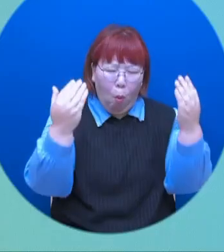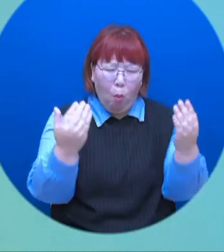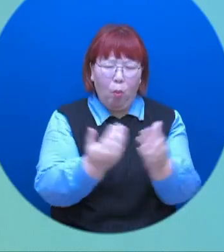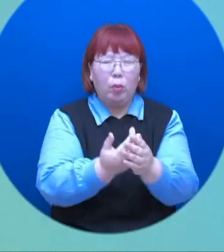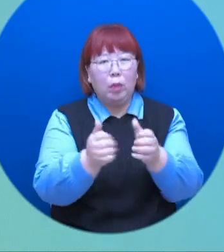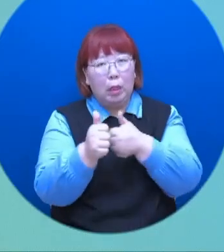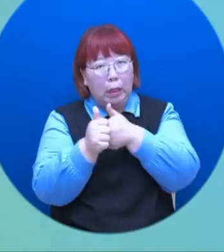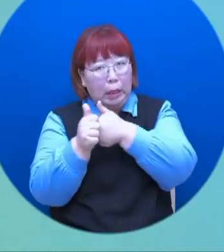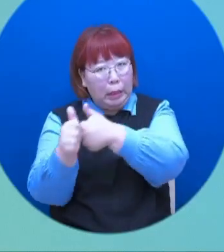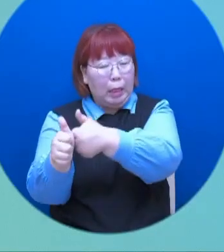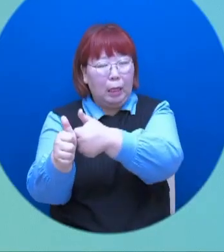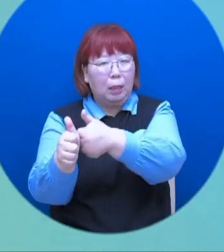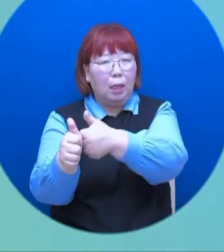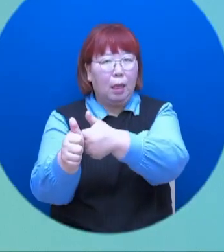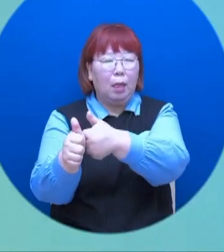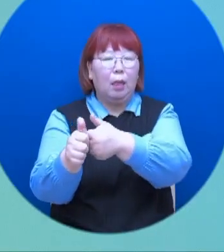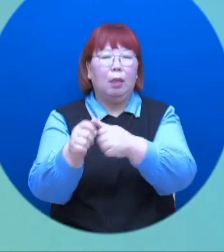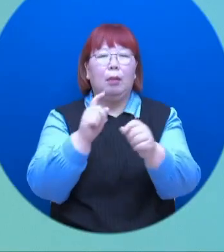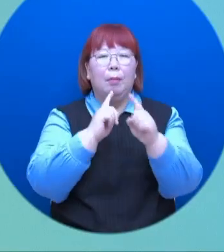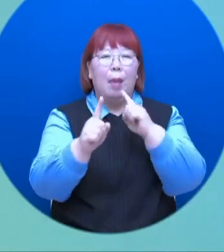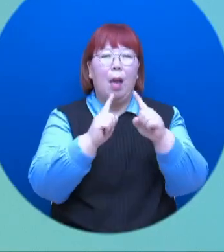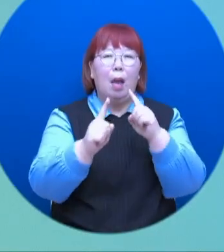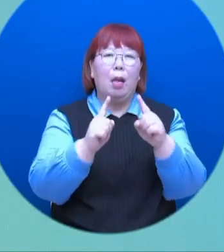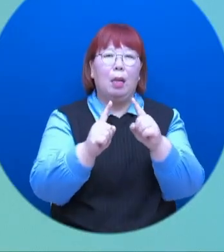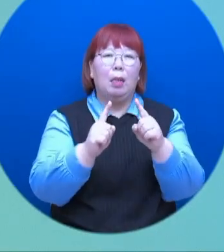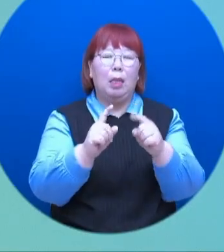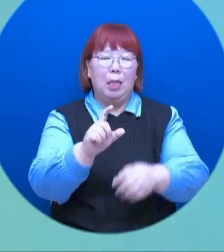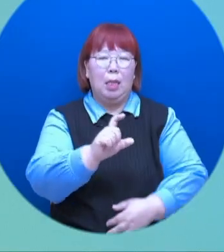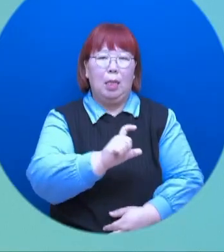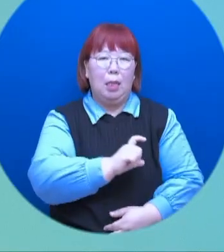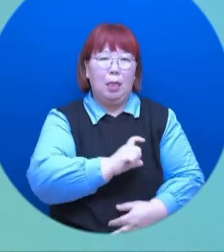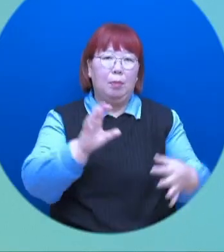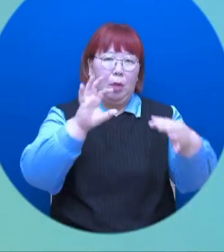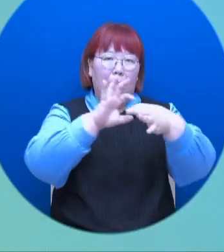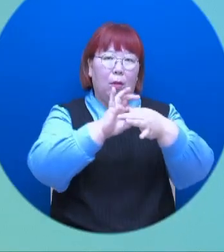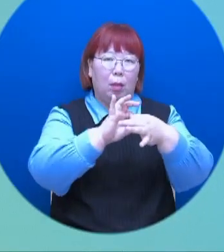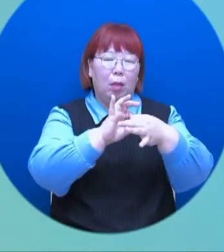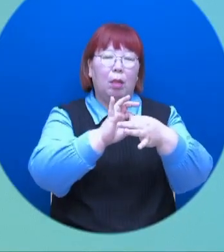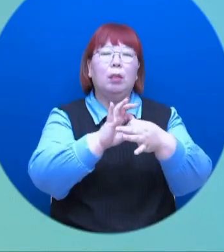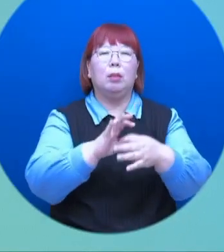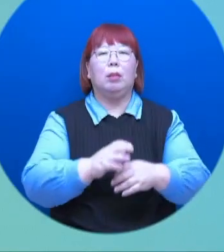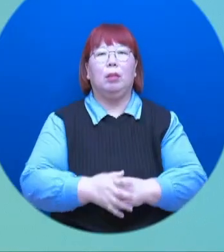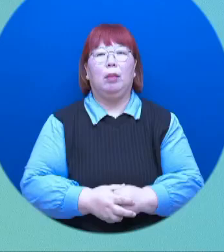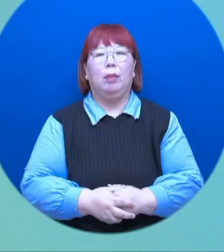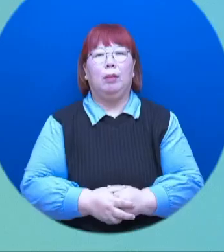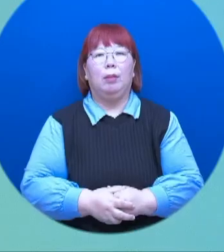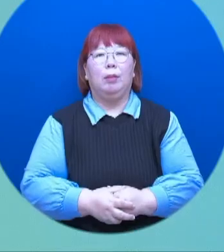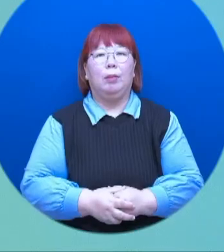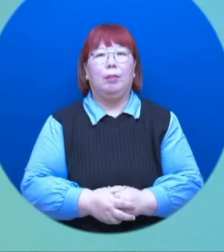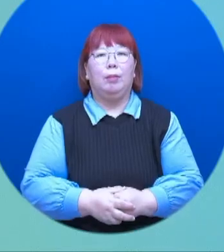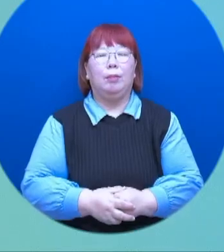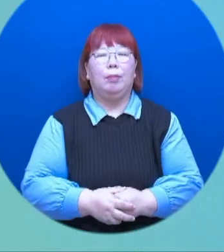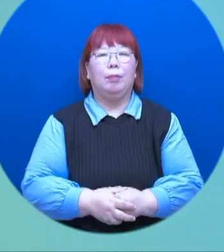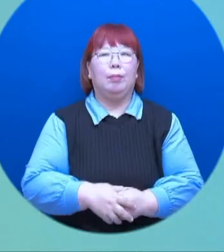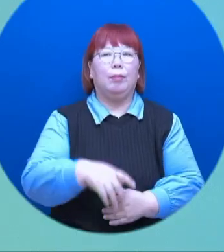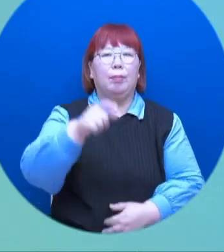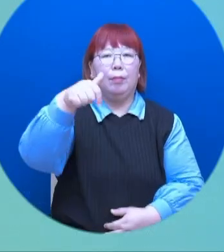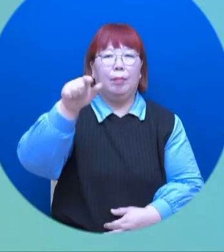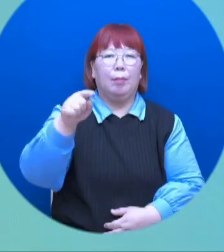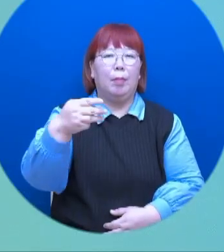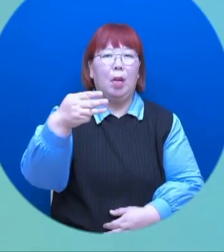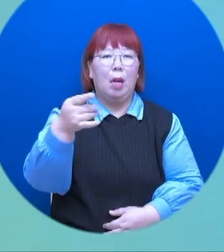쫓다라고 하는 이 말을 그의 이름과 연관하여 해석을 하는 게 있어요.